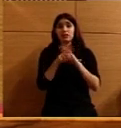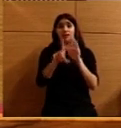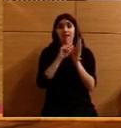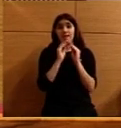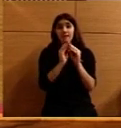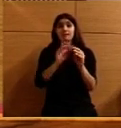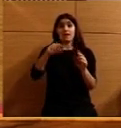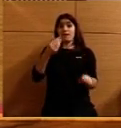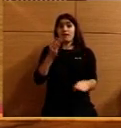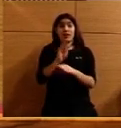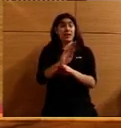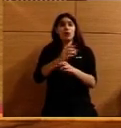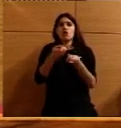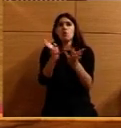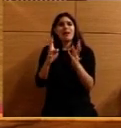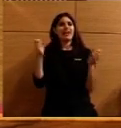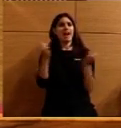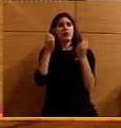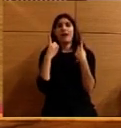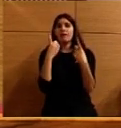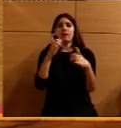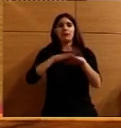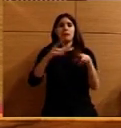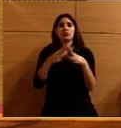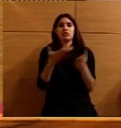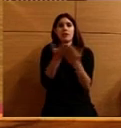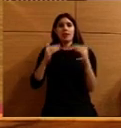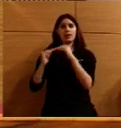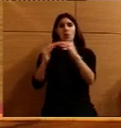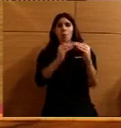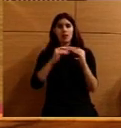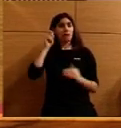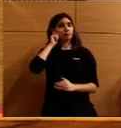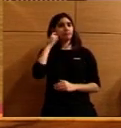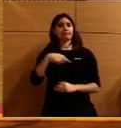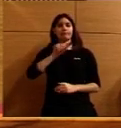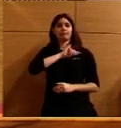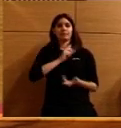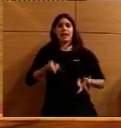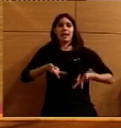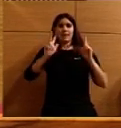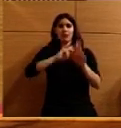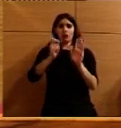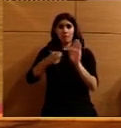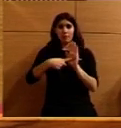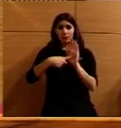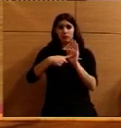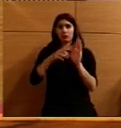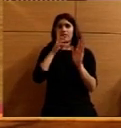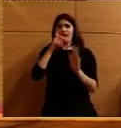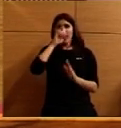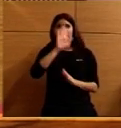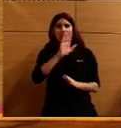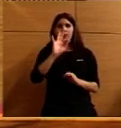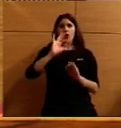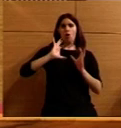financiar i qualsevol acció que siga necessària per a viure en una societat on les dones se senten totalment lliures d'amenaces, vexacions